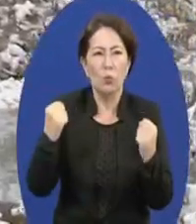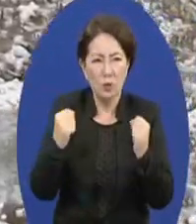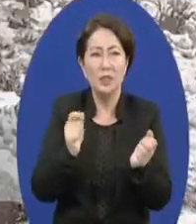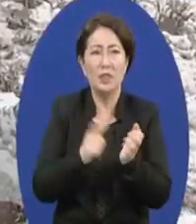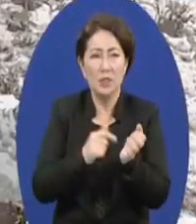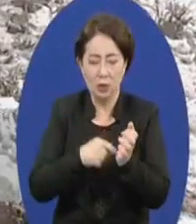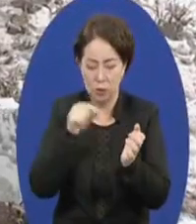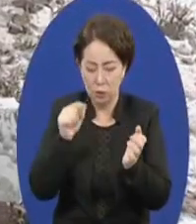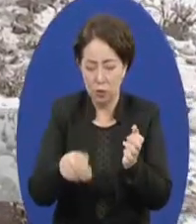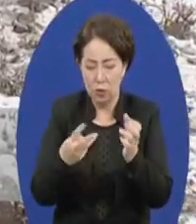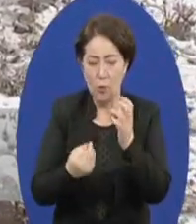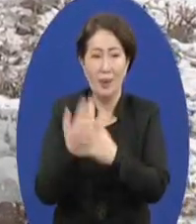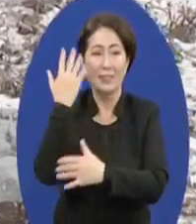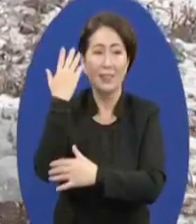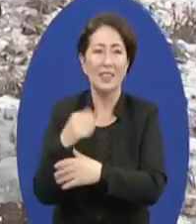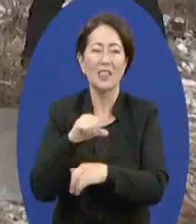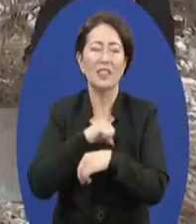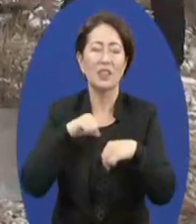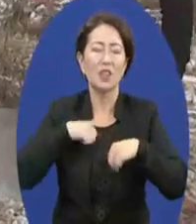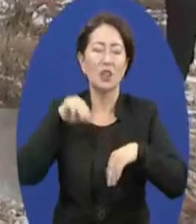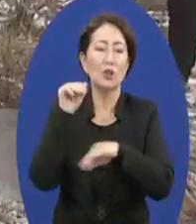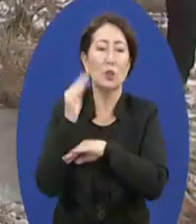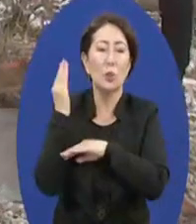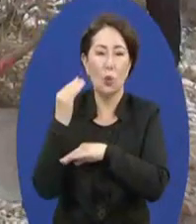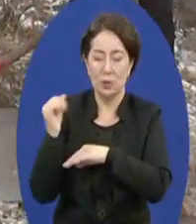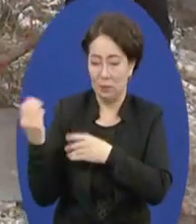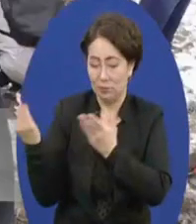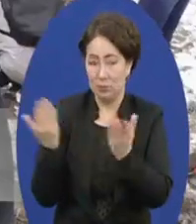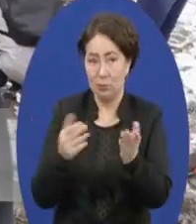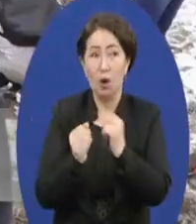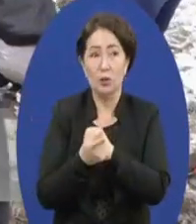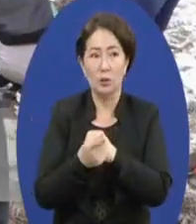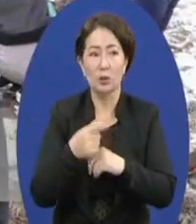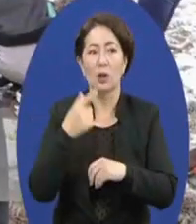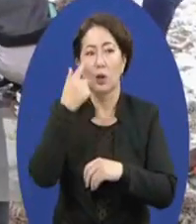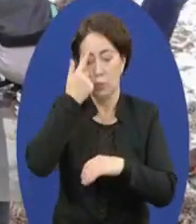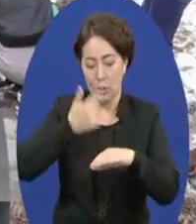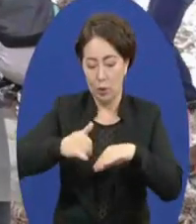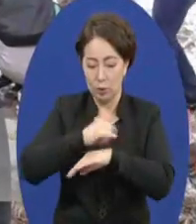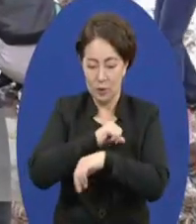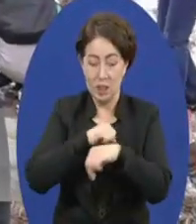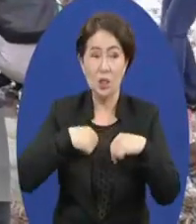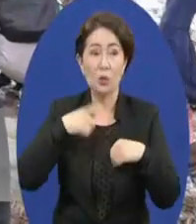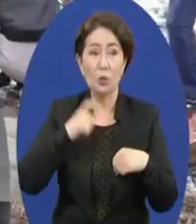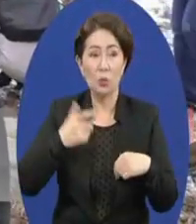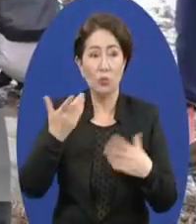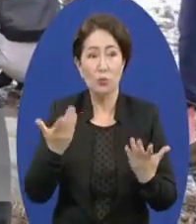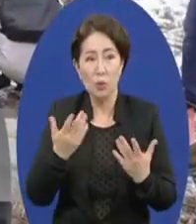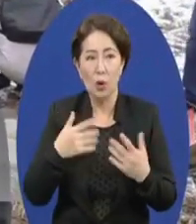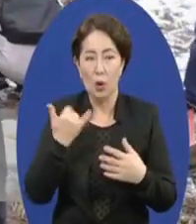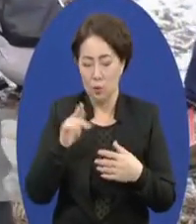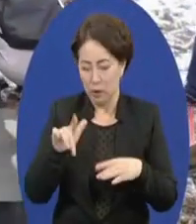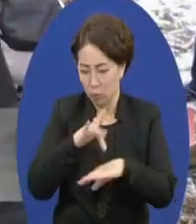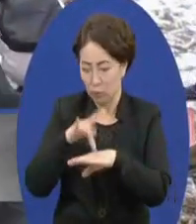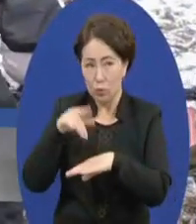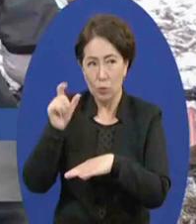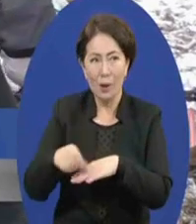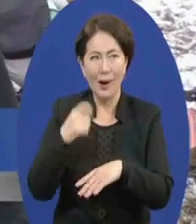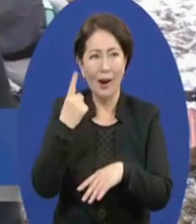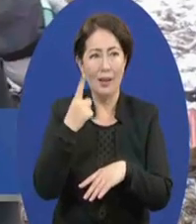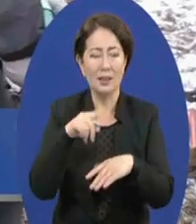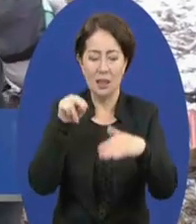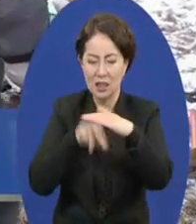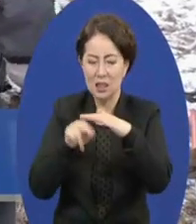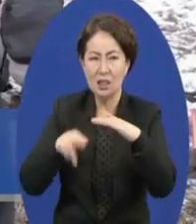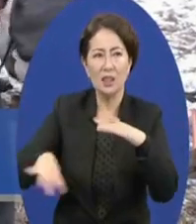өнөөдөр мод тарьсан нийслэлийн иргэдийн төлөөлөгч төрлийн төлөөлөгчд онцоллоо. Монгол улсын иргэн Улаанбаатарын хотын иргэд маань өнөөдөр зөвхөн энэ